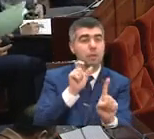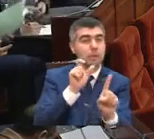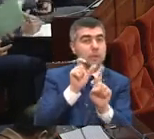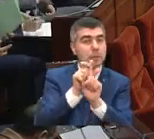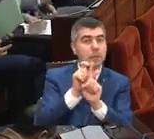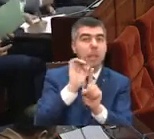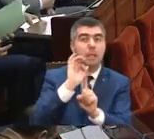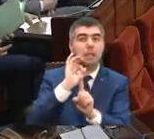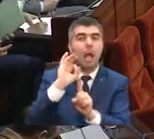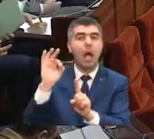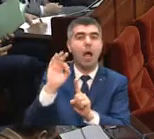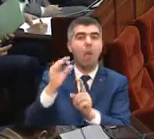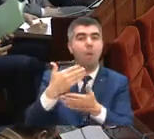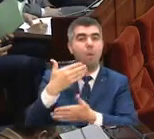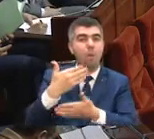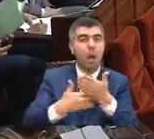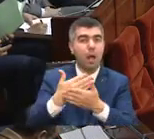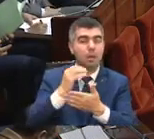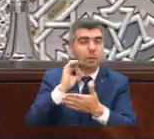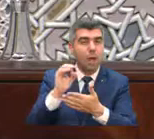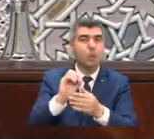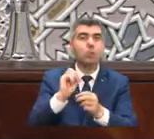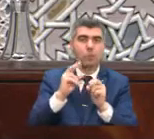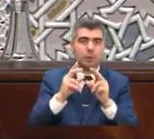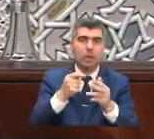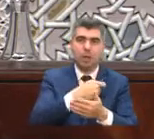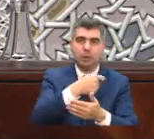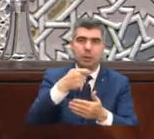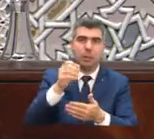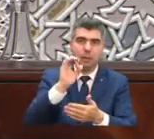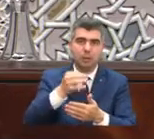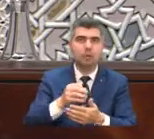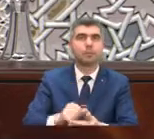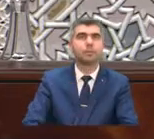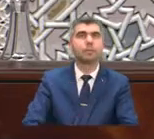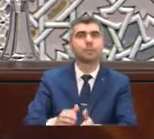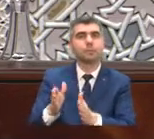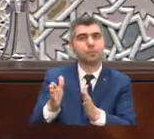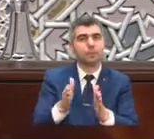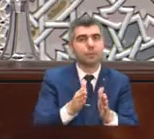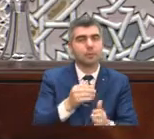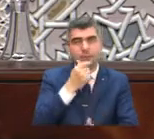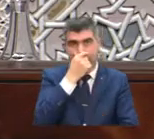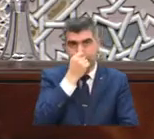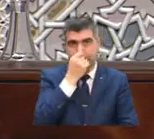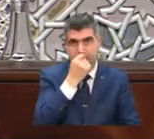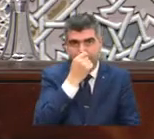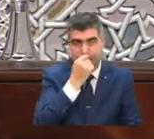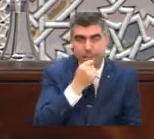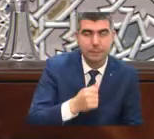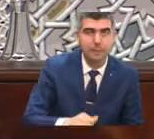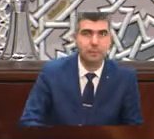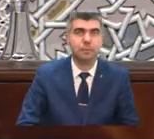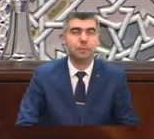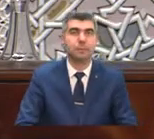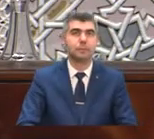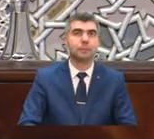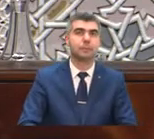هاد الملك الجماعي. شكرا. تعقيبكم السيد النائب المحترم.